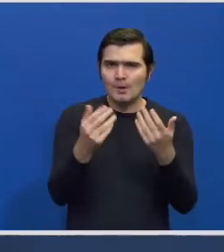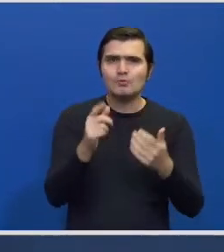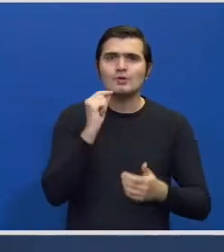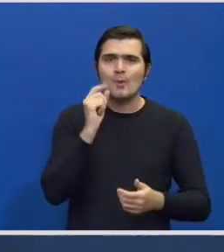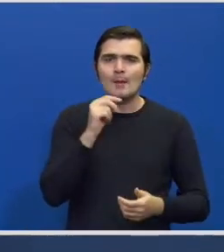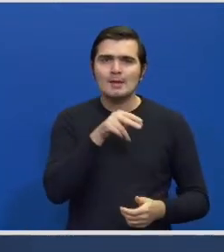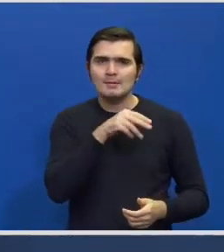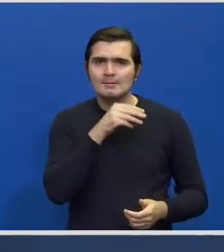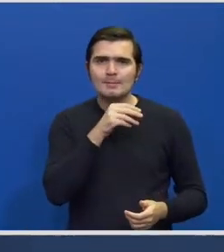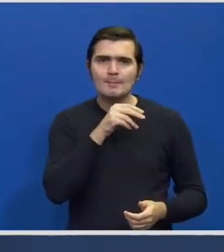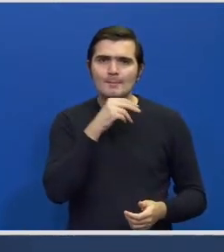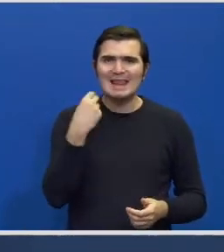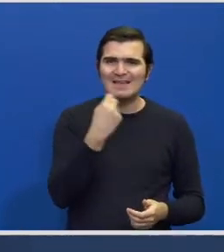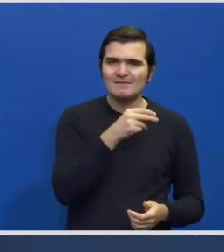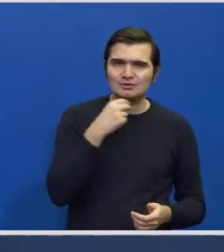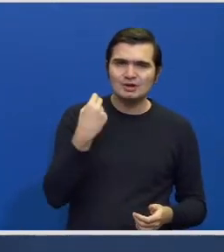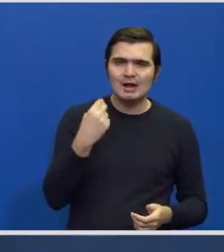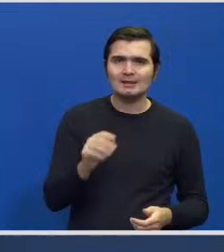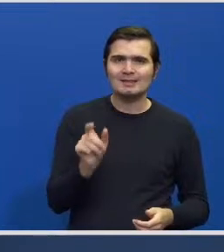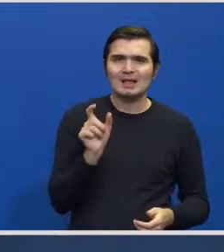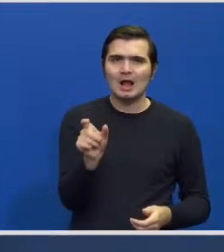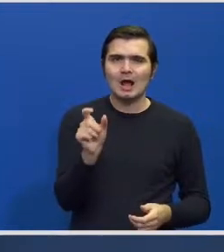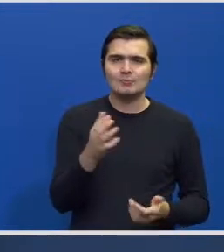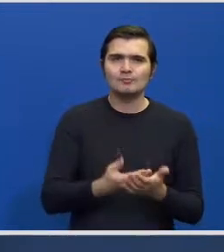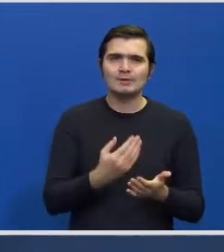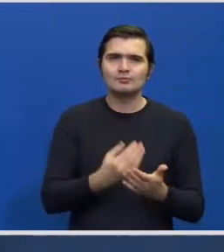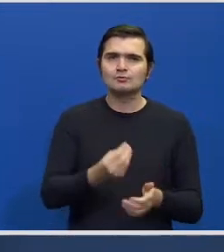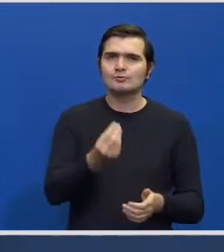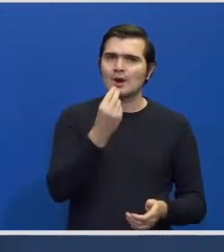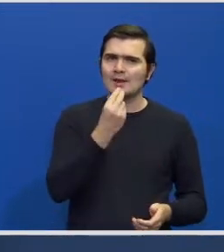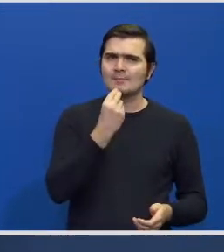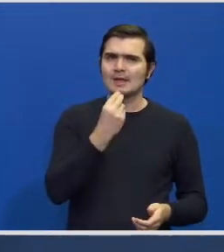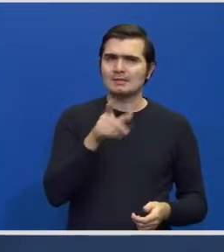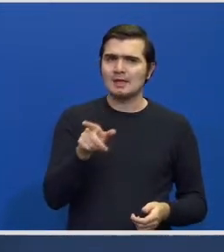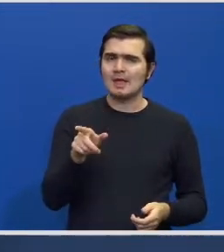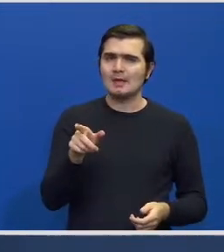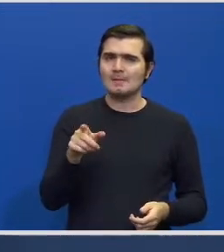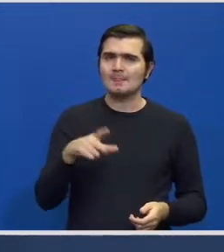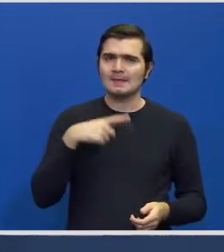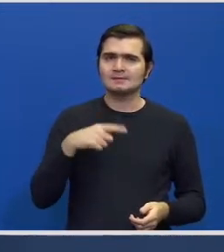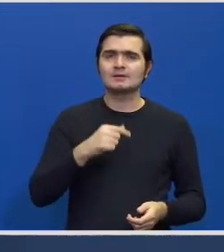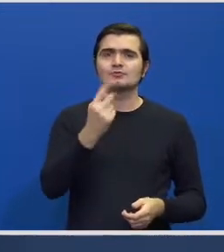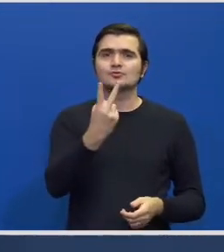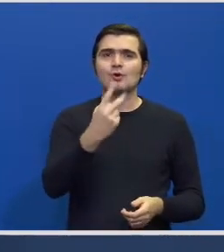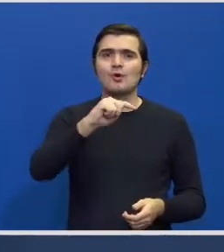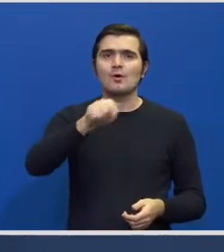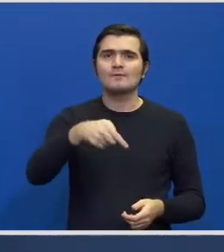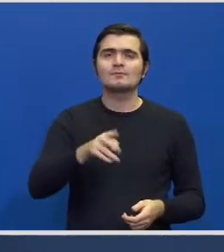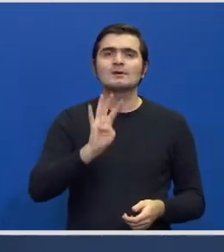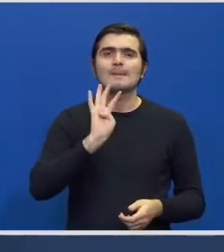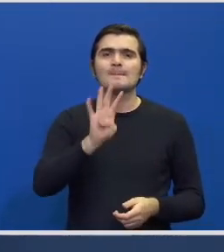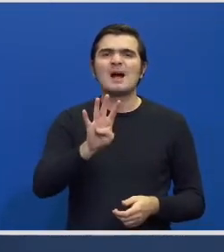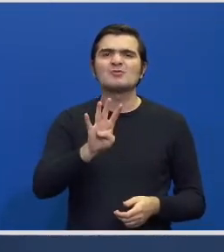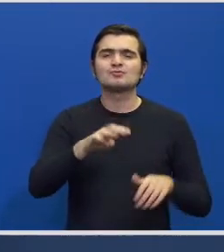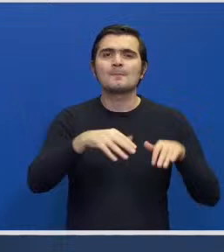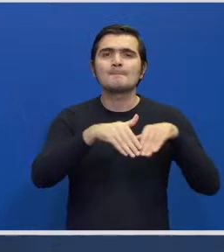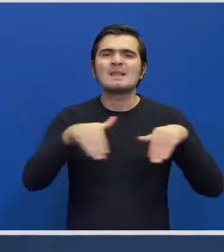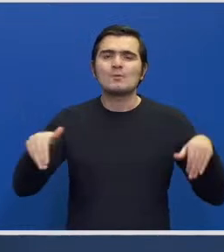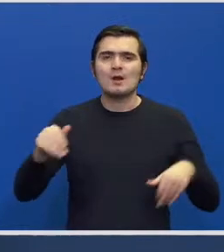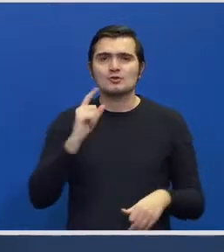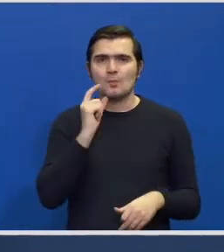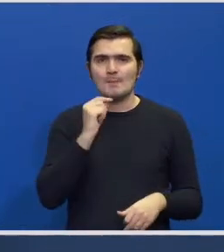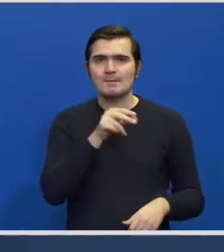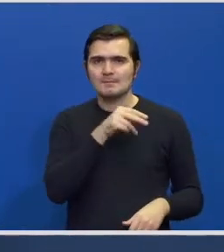urmăresc, numărul de beneficiari de carduri pentru alimente este de